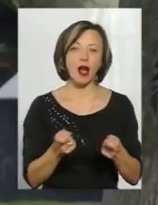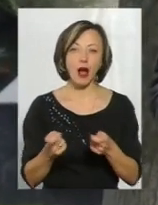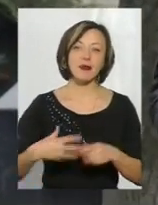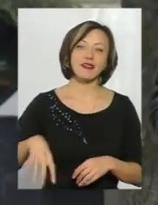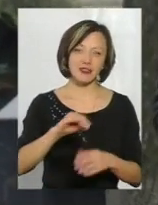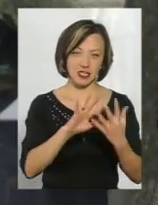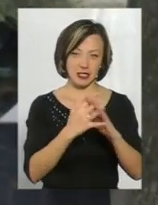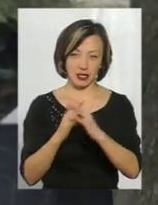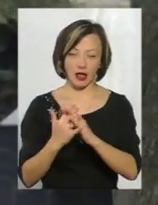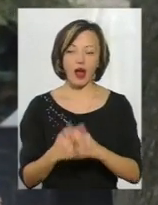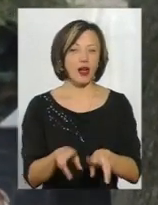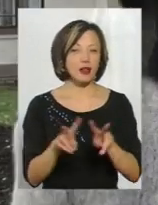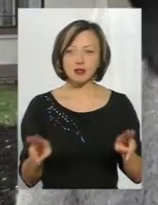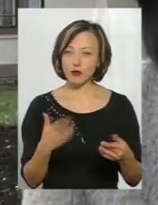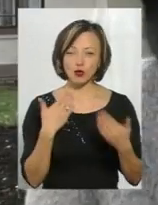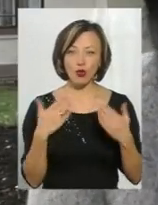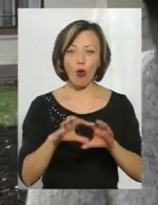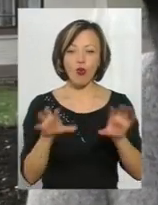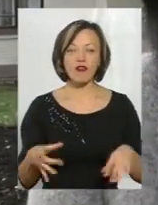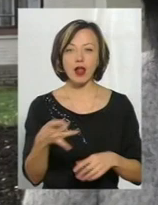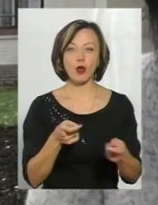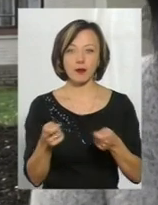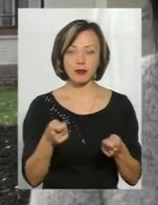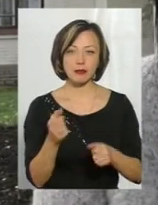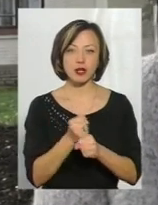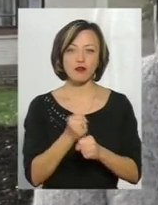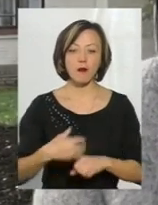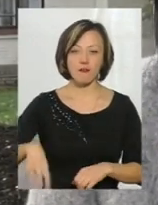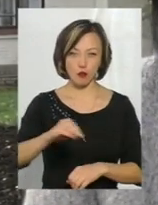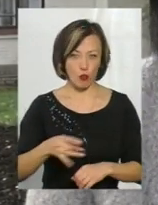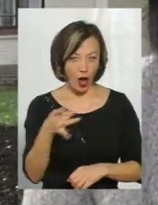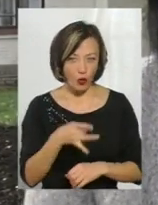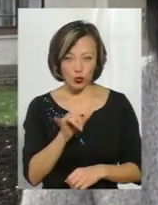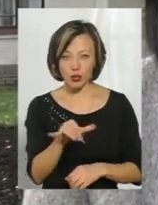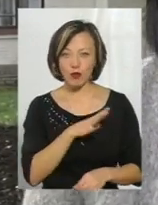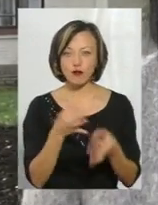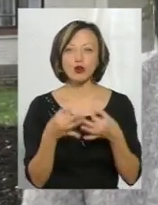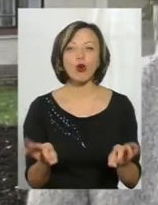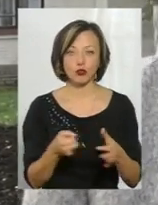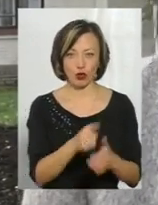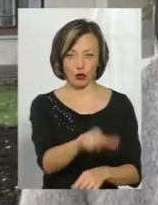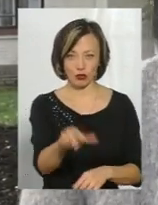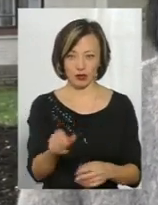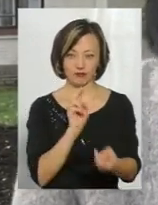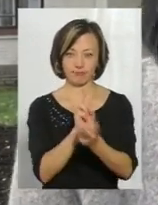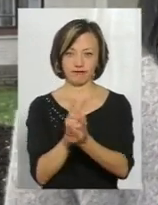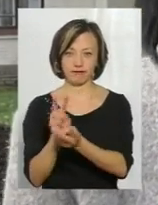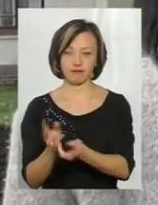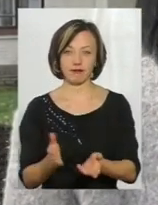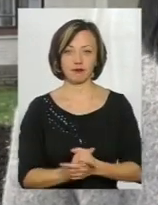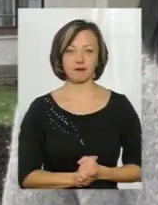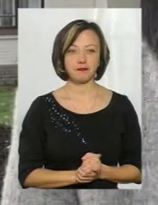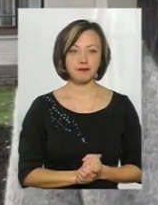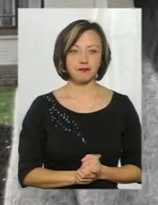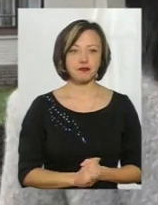в селах. Те ж саме стосується голови районної адміністрації, який працював по всьому району. Тобто в них якби був доступ, навіть якщо не говорити в